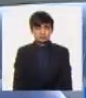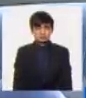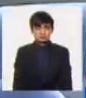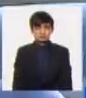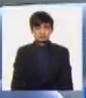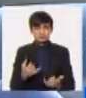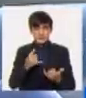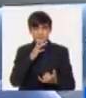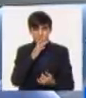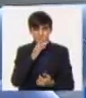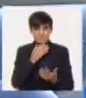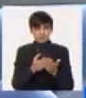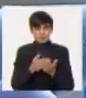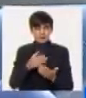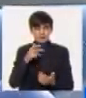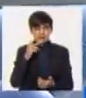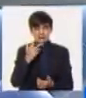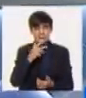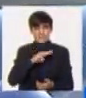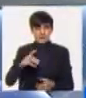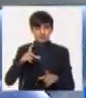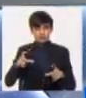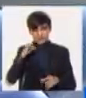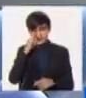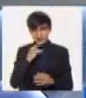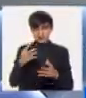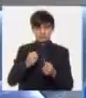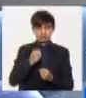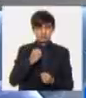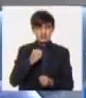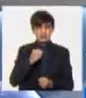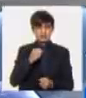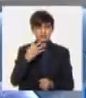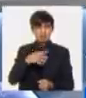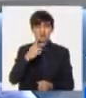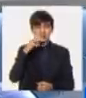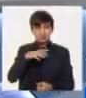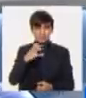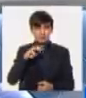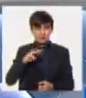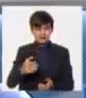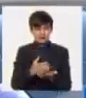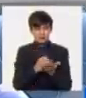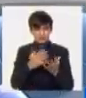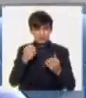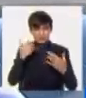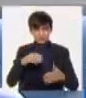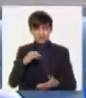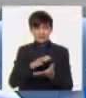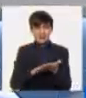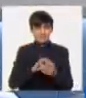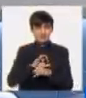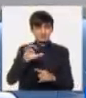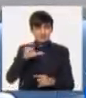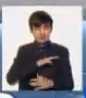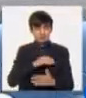А тем временем около 3,5 миллионов казахстанцев уже получили выплату в 42,5 тысячи тенге. Всего заявки